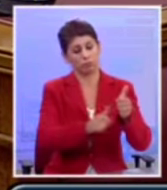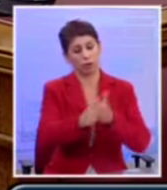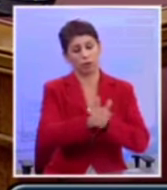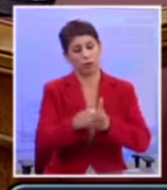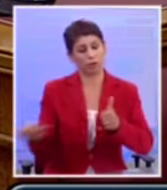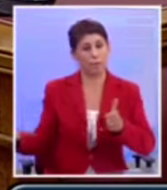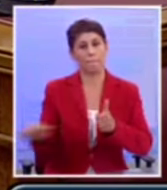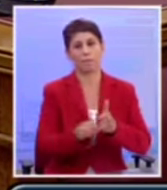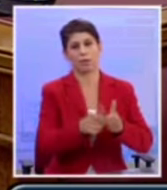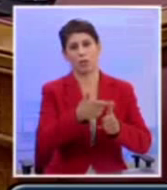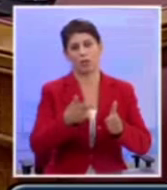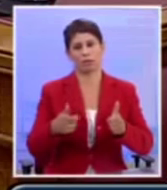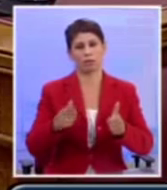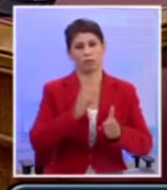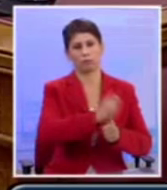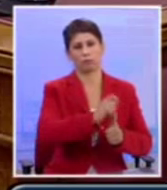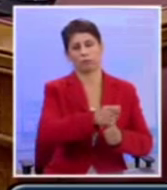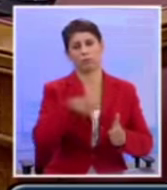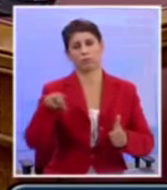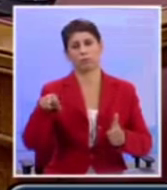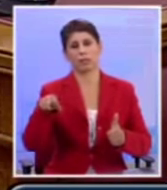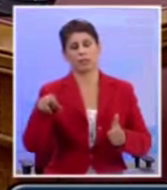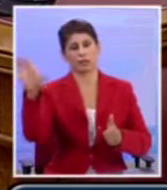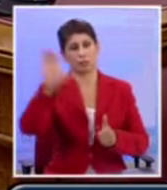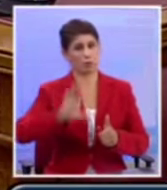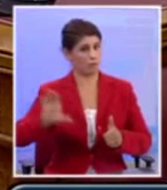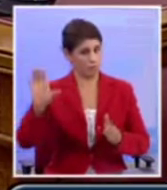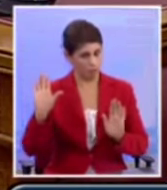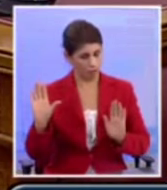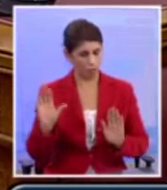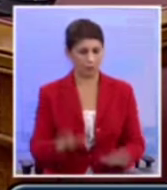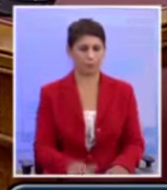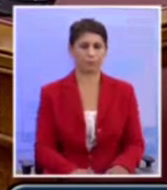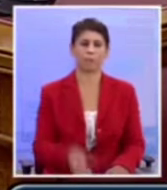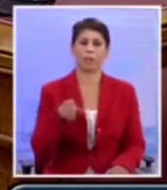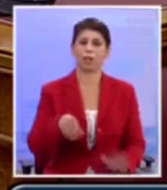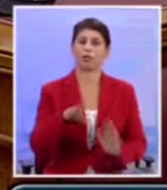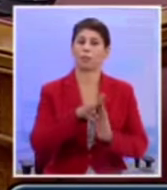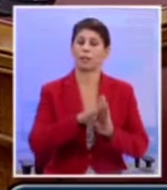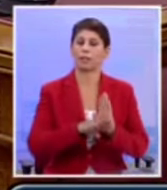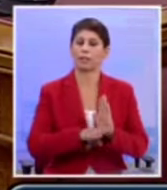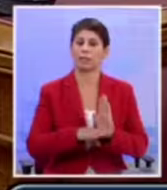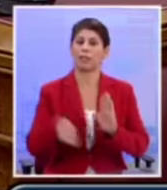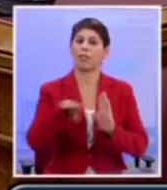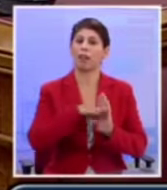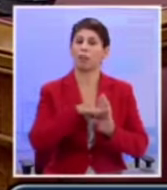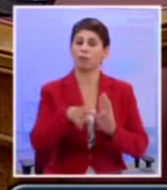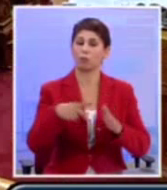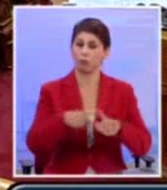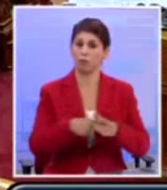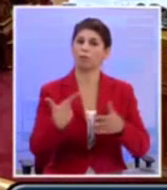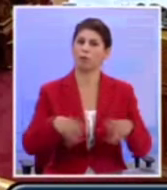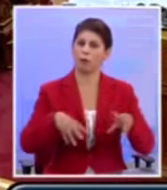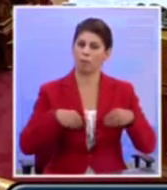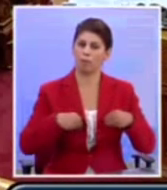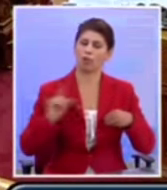των δανείων του σε σχέση με τους Ευρωπαίους. Αυτό είναι μια καταστατική διάταξη του Ταμείου, την οποία έχουν